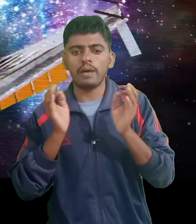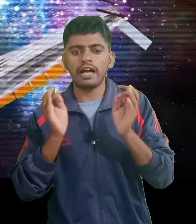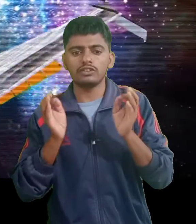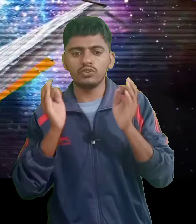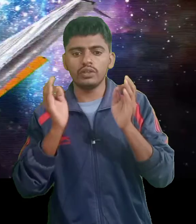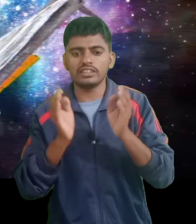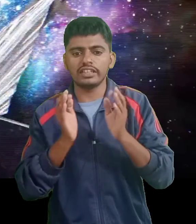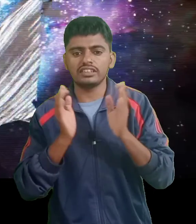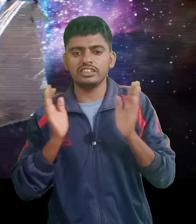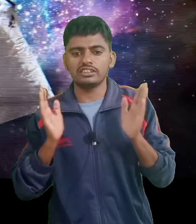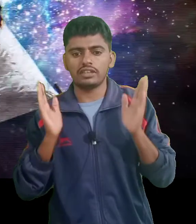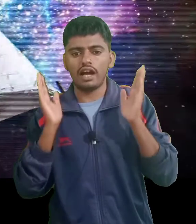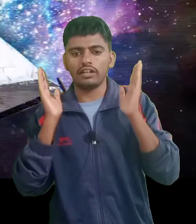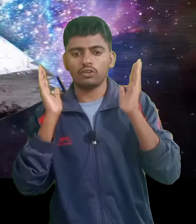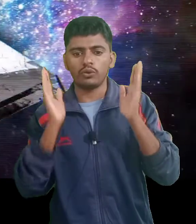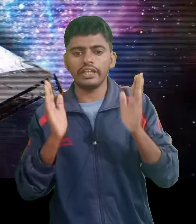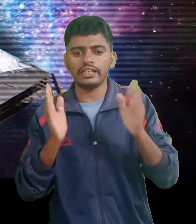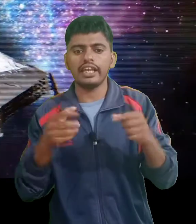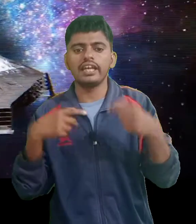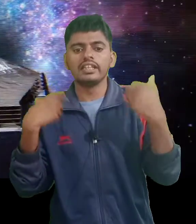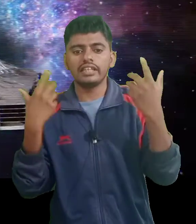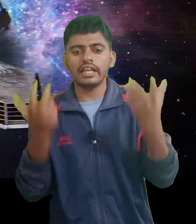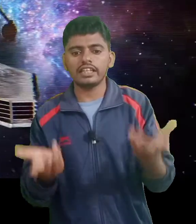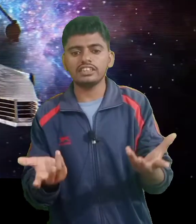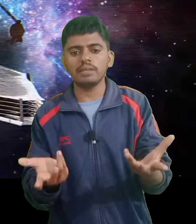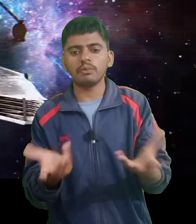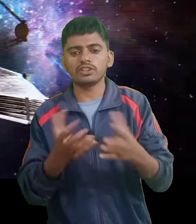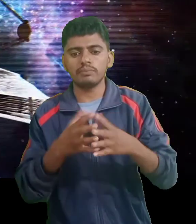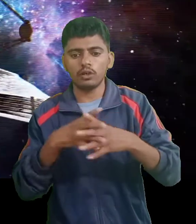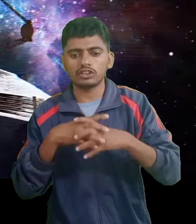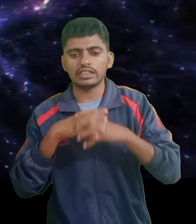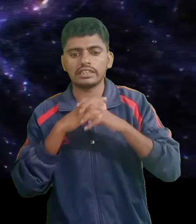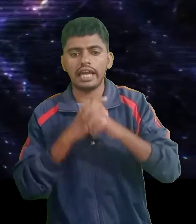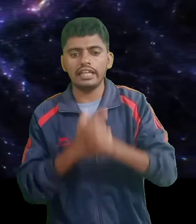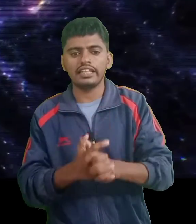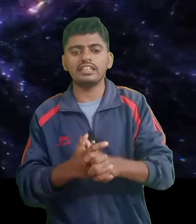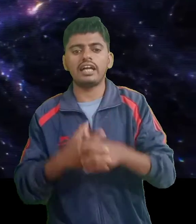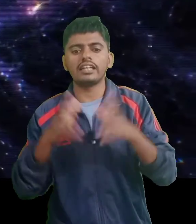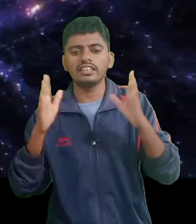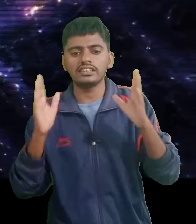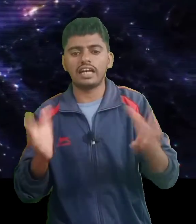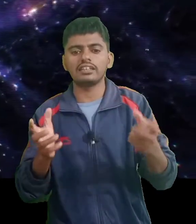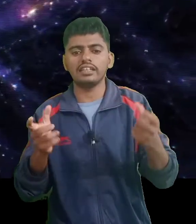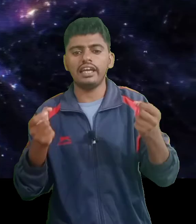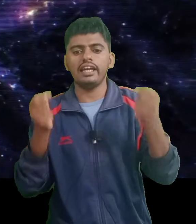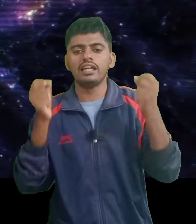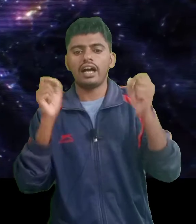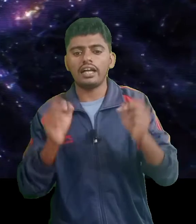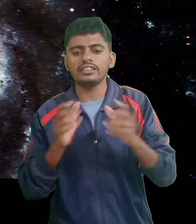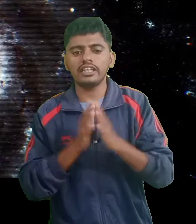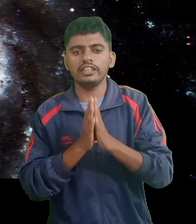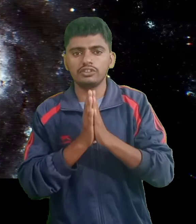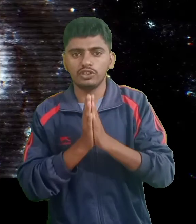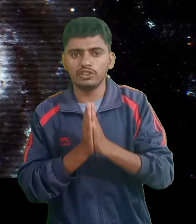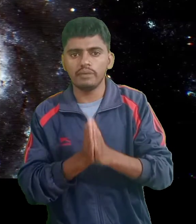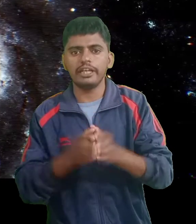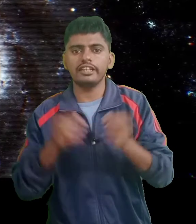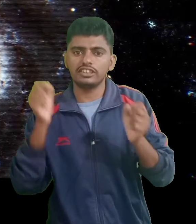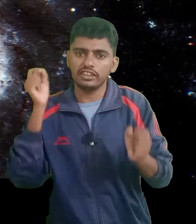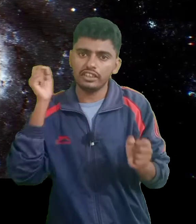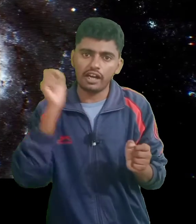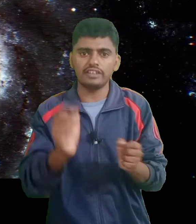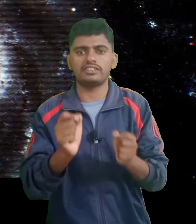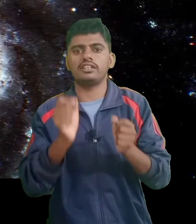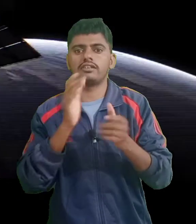0.7 बिलियन ईयर्स बाद यूनिवर्स की स्टार्ट होने के। यह कैसे पॉसिबल हो सकता है, लेकिन आइए जानते हैं आज के इस वीडियो